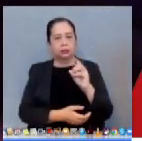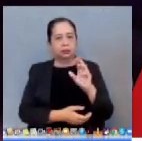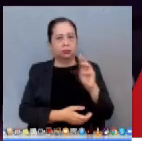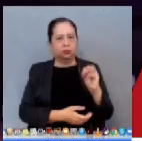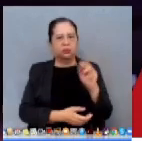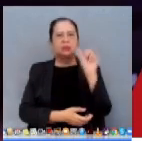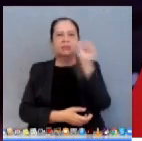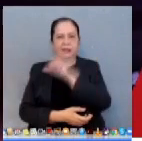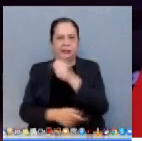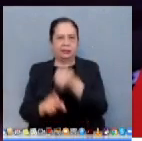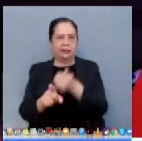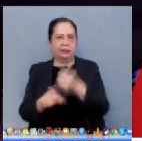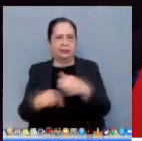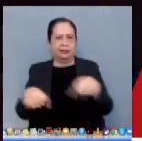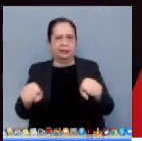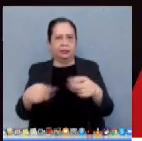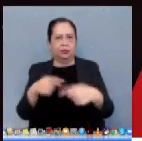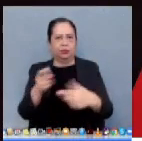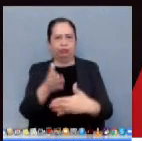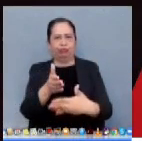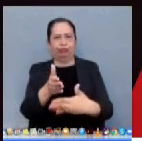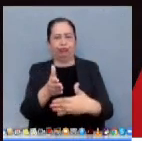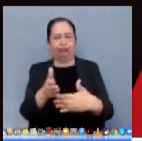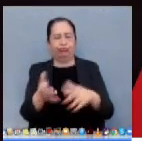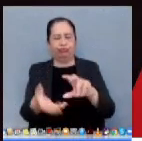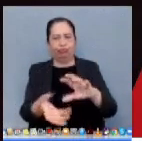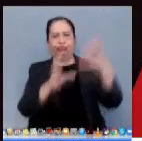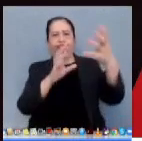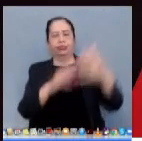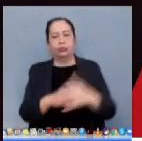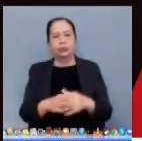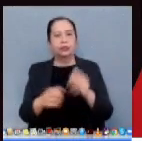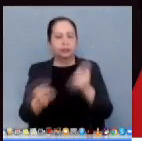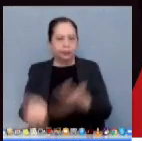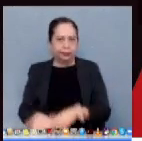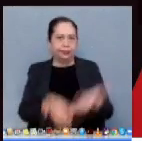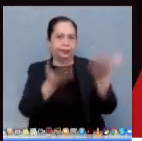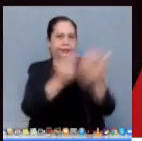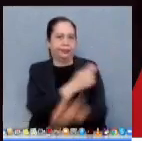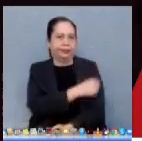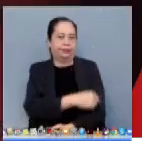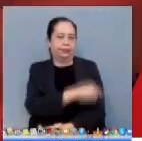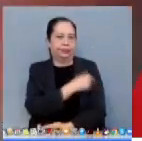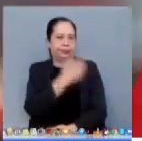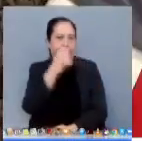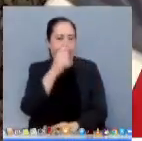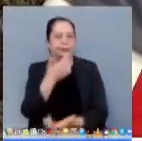biktima habang nagmamaneho. Agad naman siyang dinala sa ospital para gamutin.